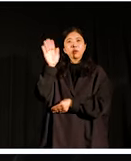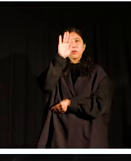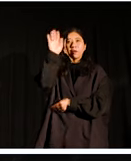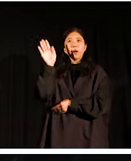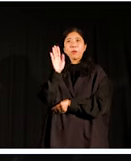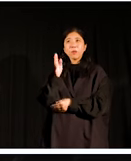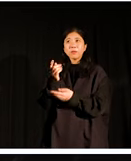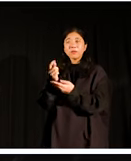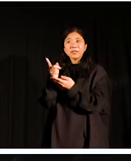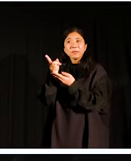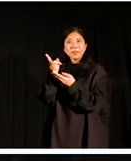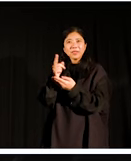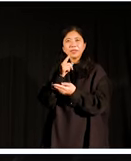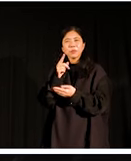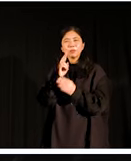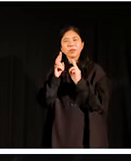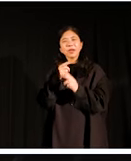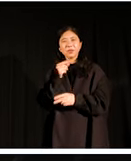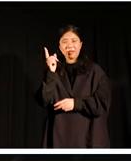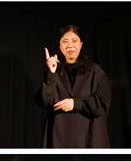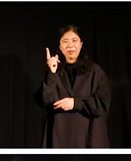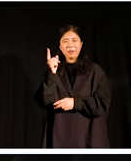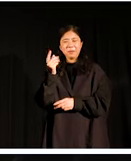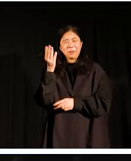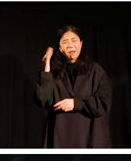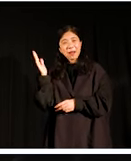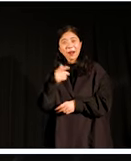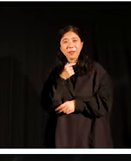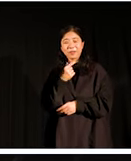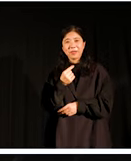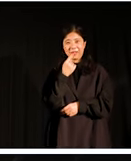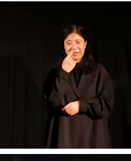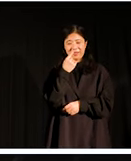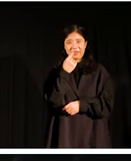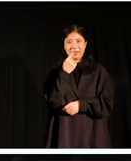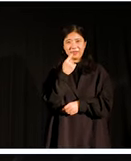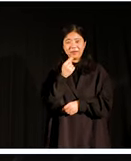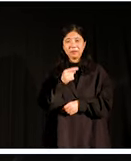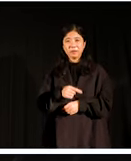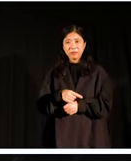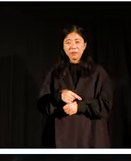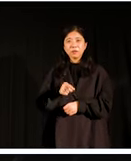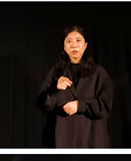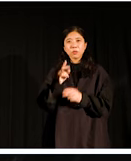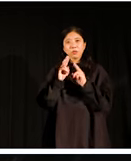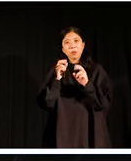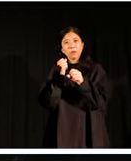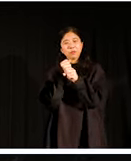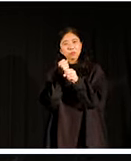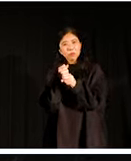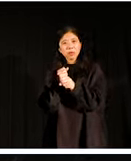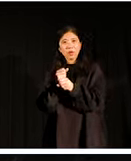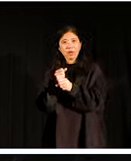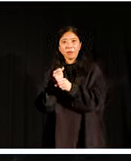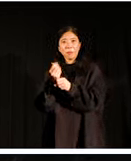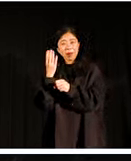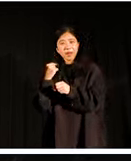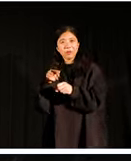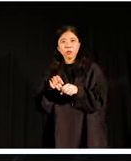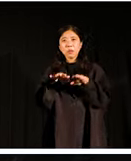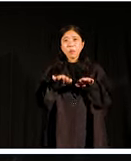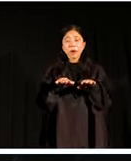歌が大好きでえ何十年経った今もよく聞いていますアルベルトさんがこの歌を作った頃と今の感じ方